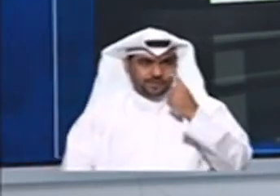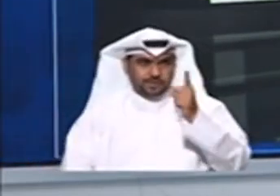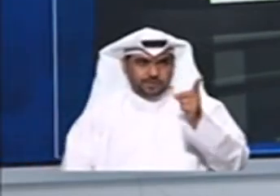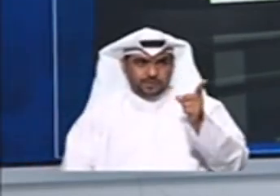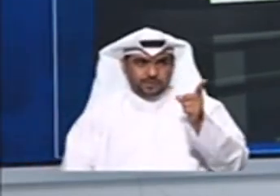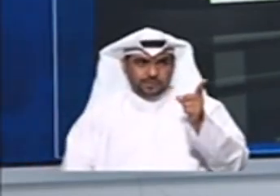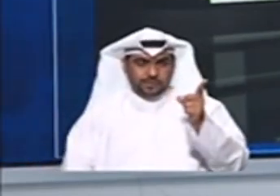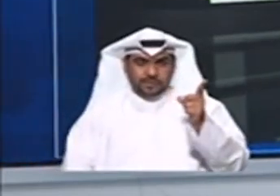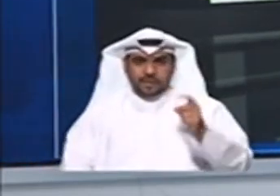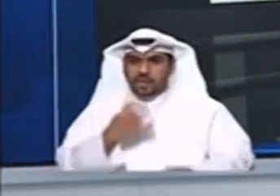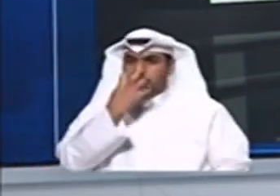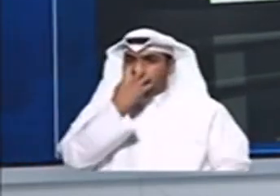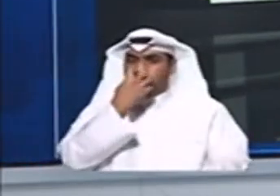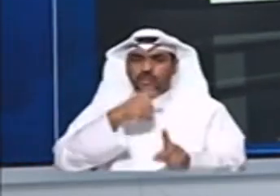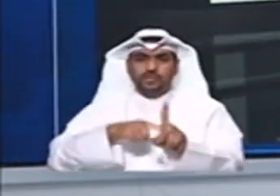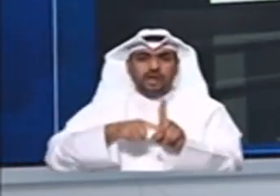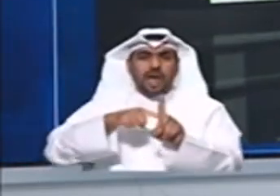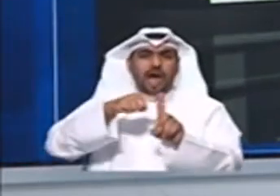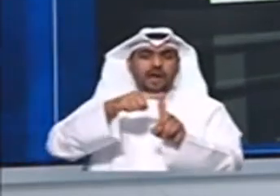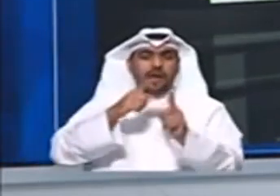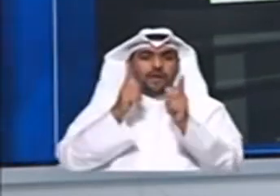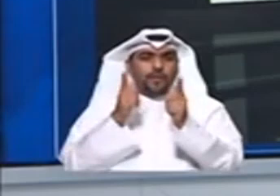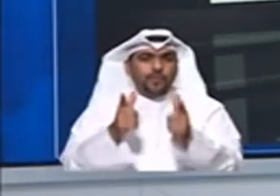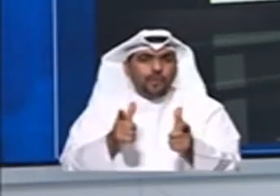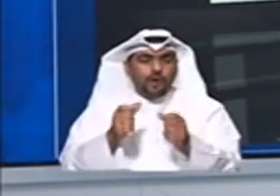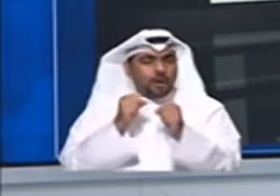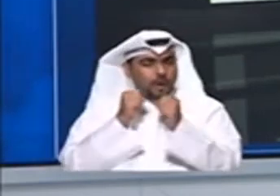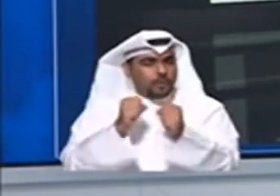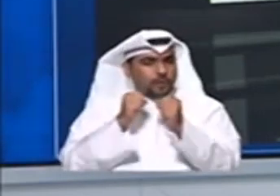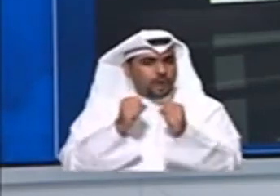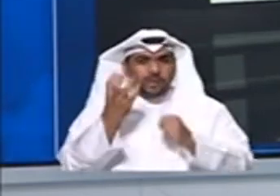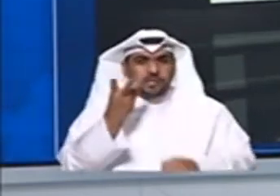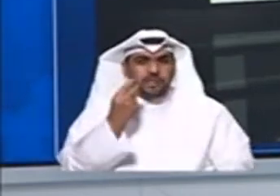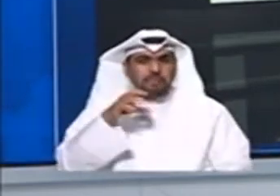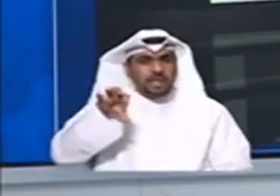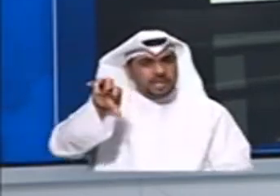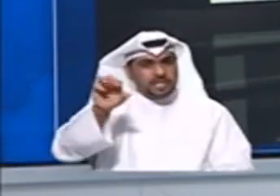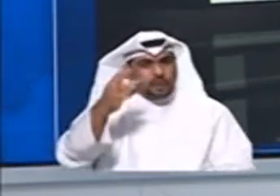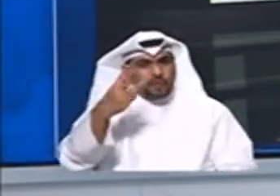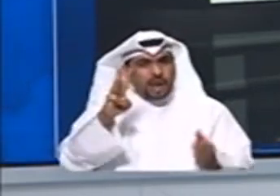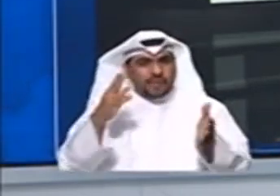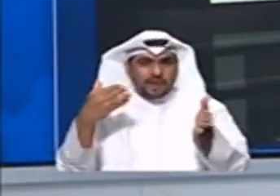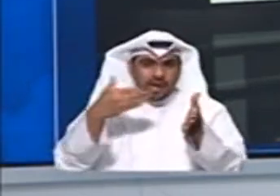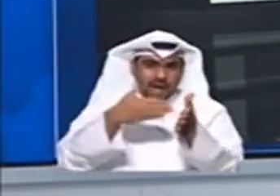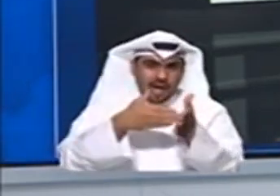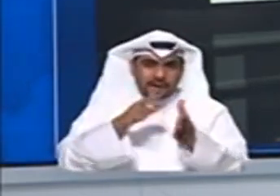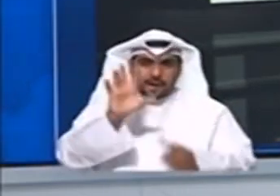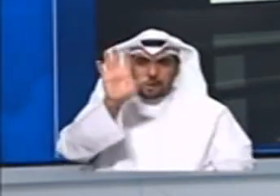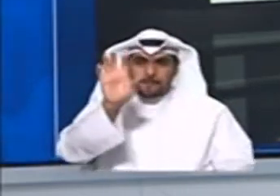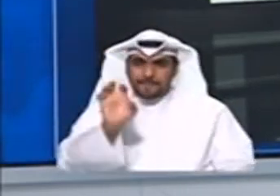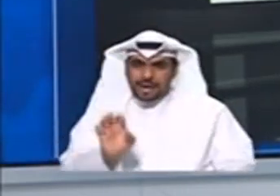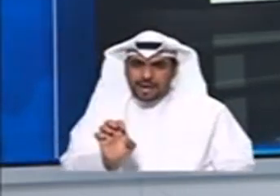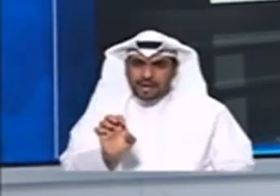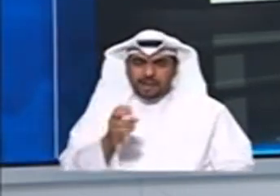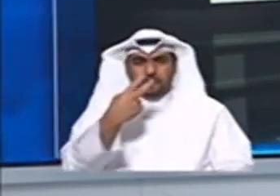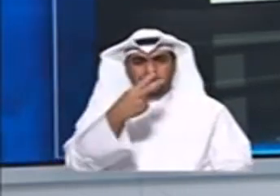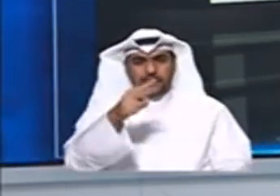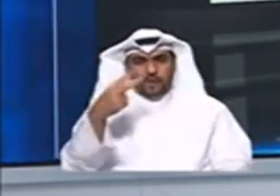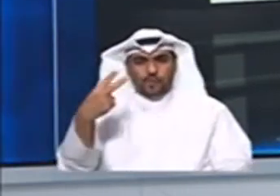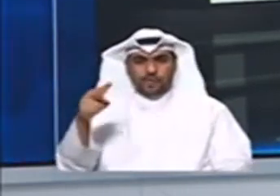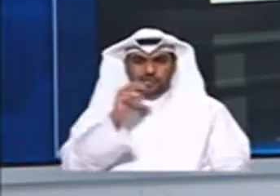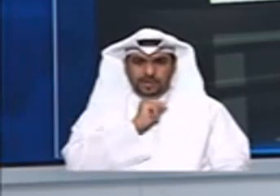المقبلة متوقع تصل ما بين 37 إلى 39 في مدينة الكويت، أما الصغرى ما بين 22 إلى 24 درجة